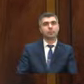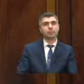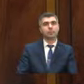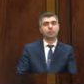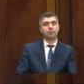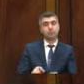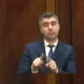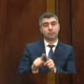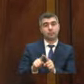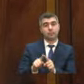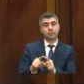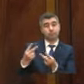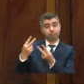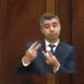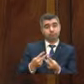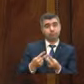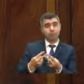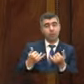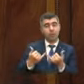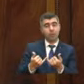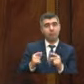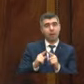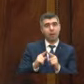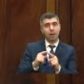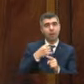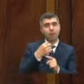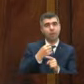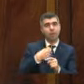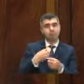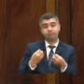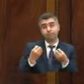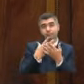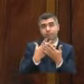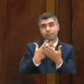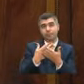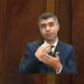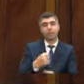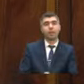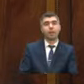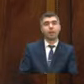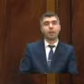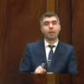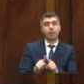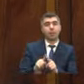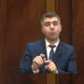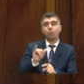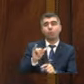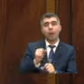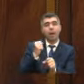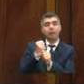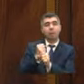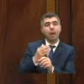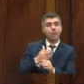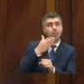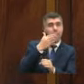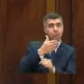الذين أبدوا آراءهم، ولكن استغربت، قلت لي الأولويات، أعطيكم الأولويات.